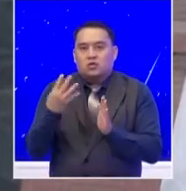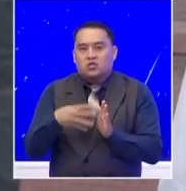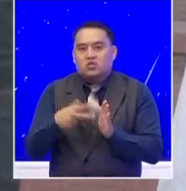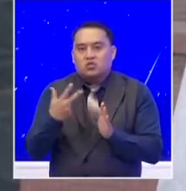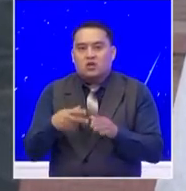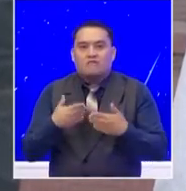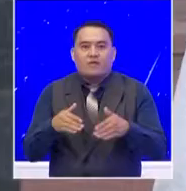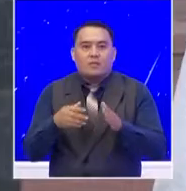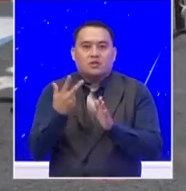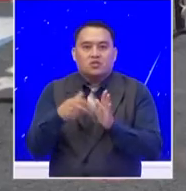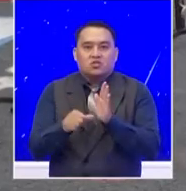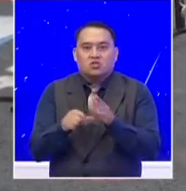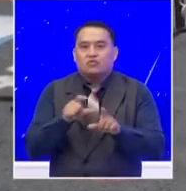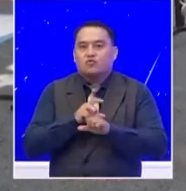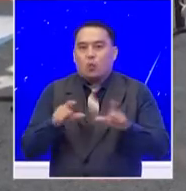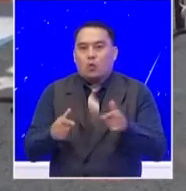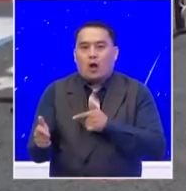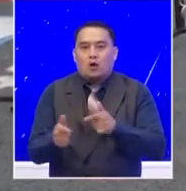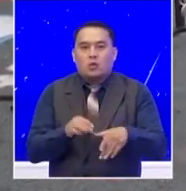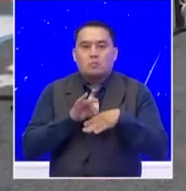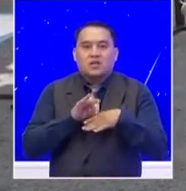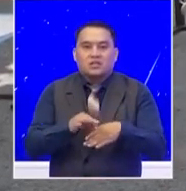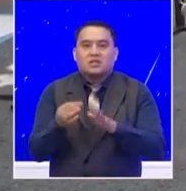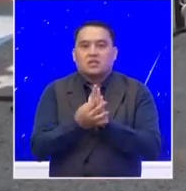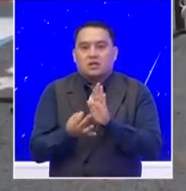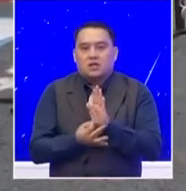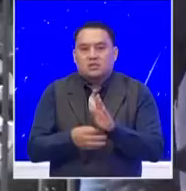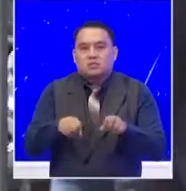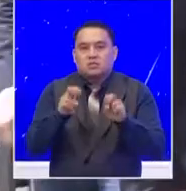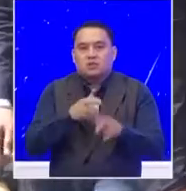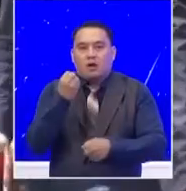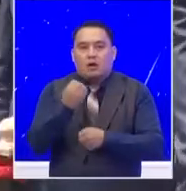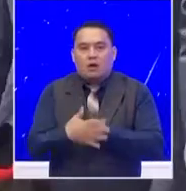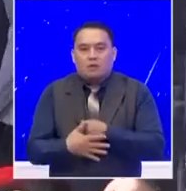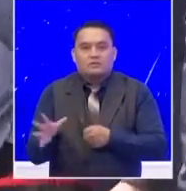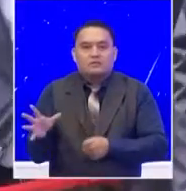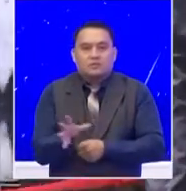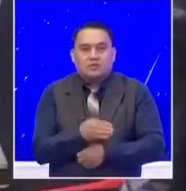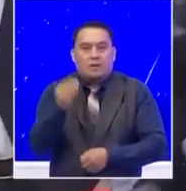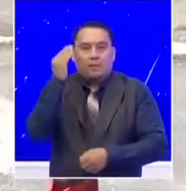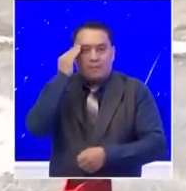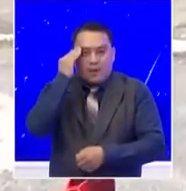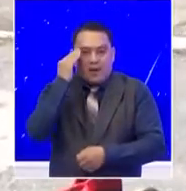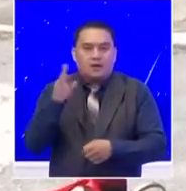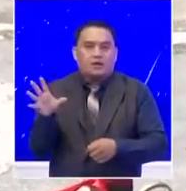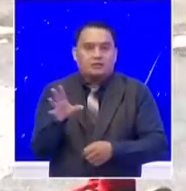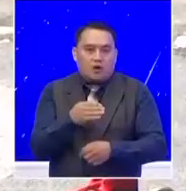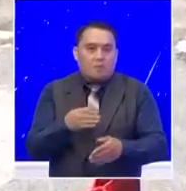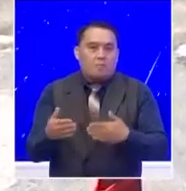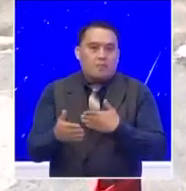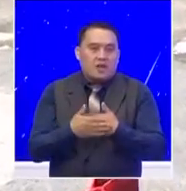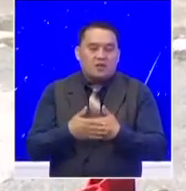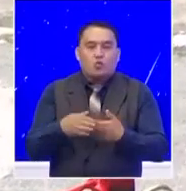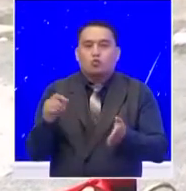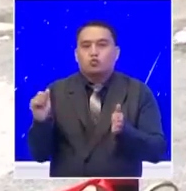из 36 школ в этом году готовы пройти тесты. В специальных центрах предприняты все необходимые санитарные меры. Перед